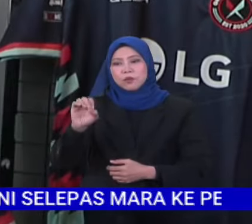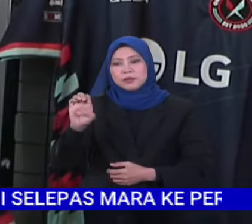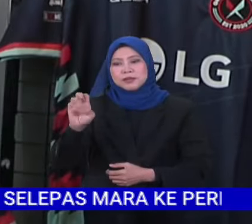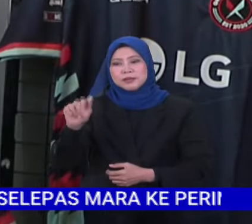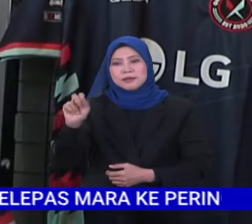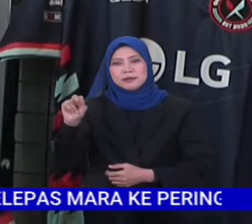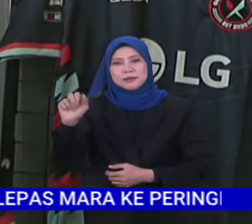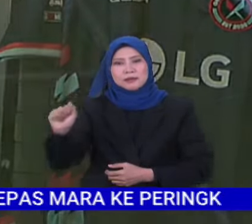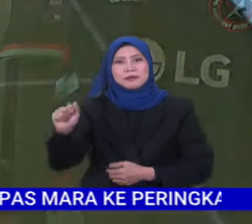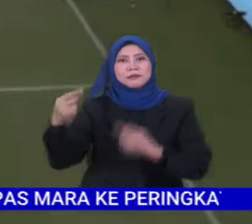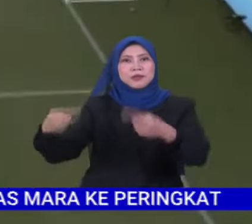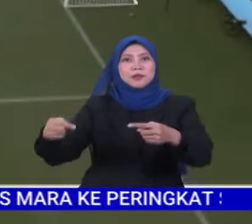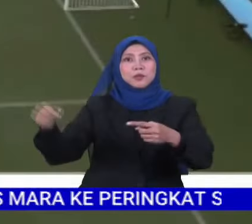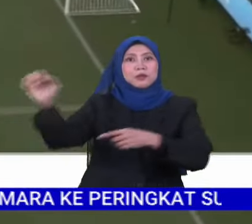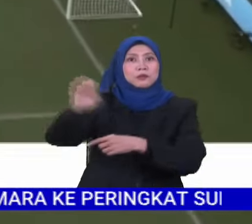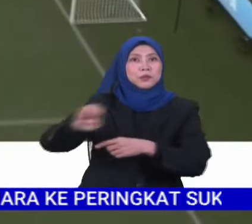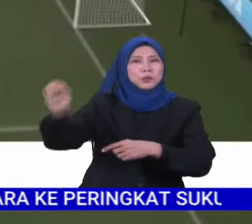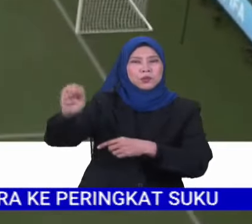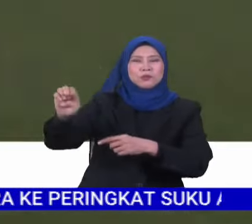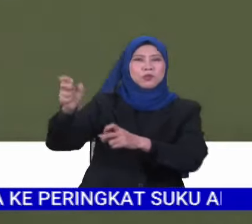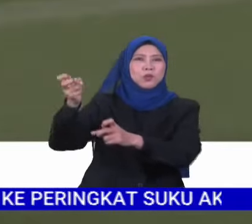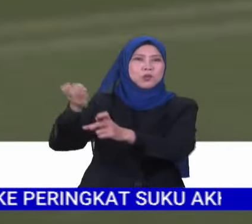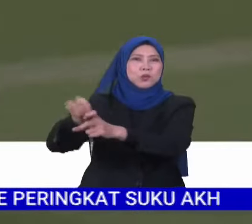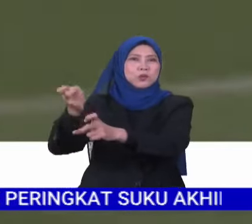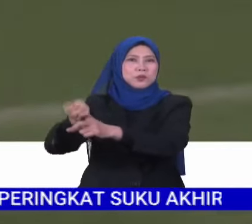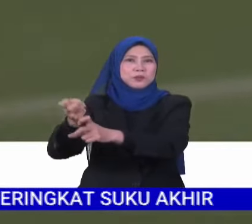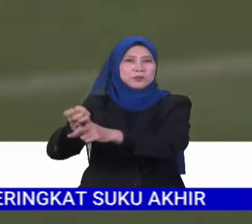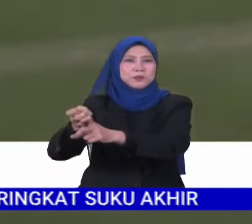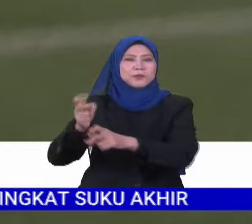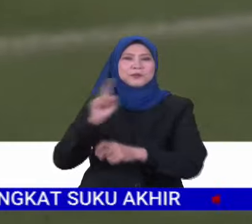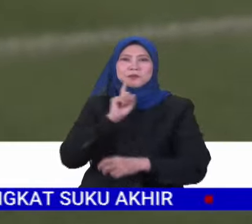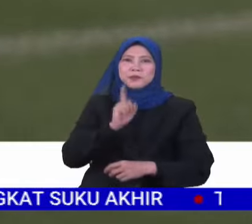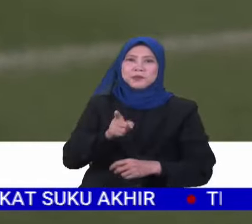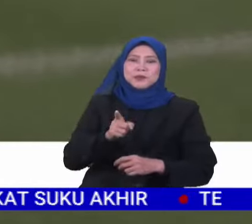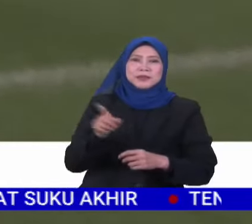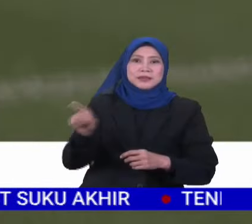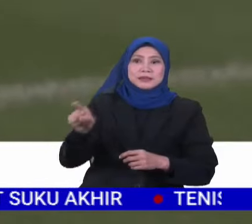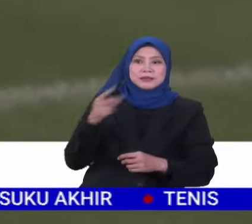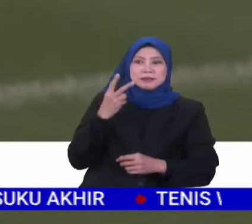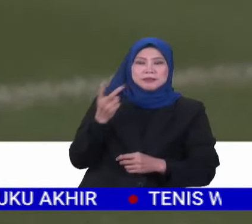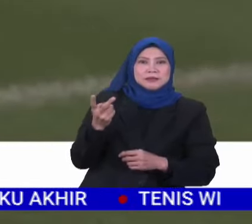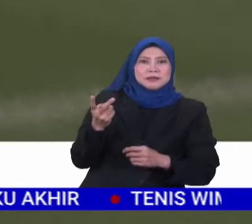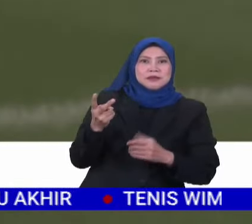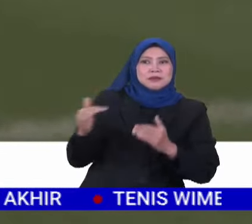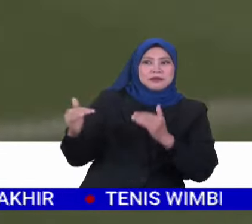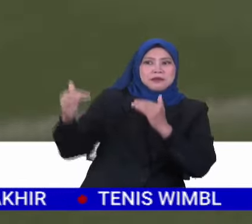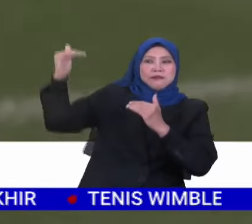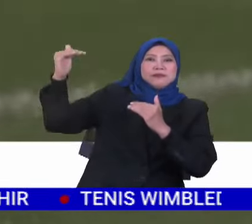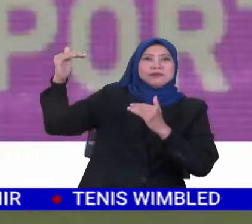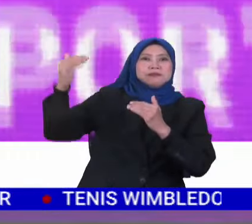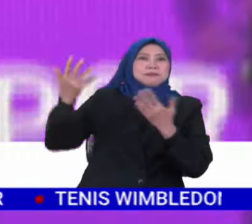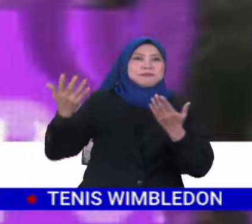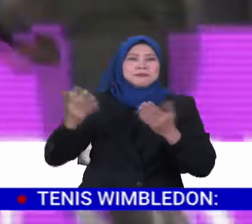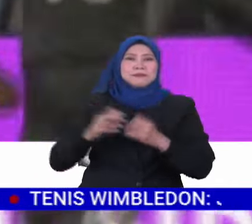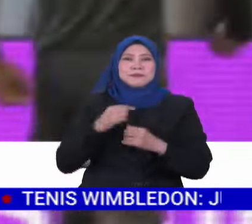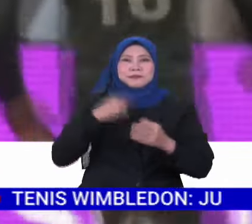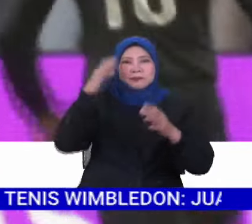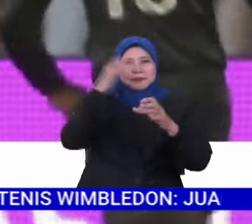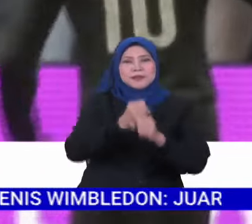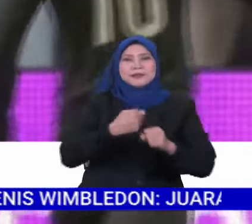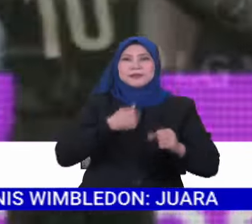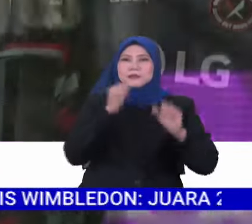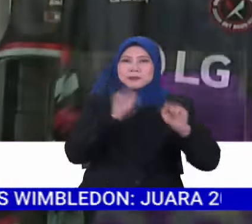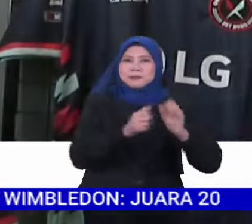pergi bertanding huruf M agak suka memang band apa is dia katanya itu sunat level tapi saya yakin